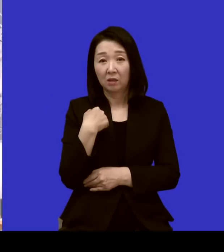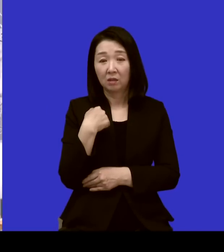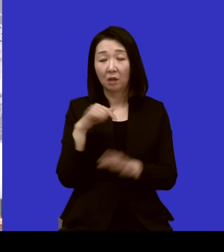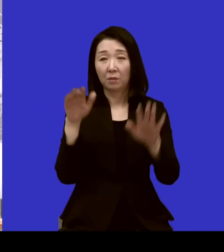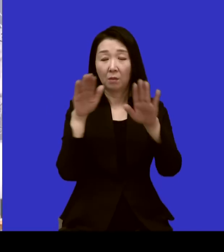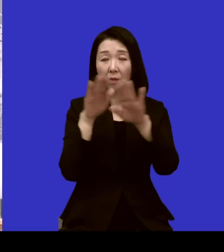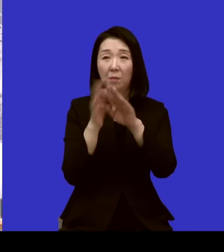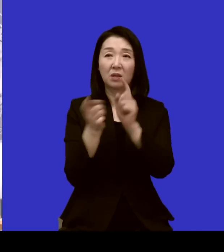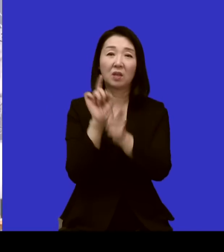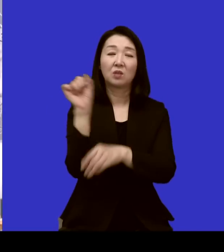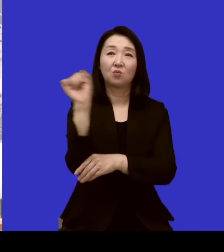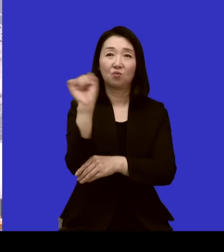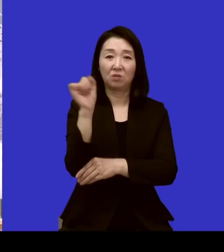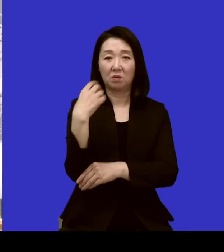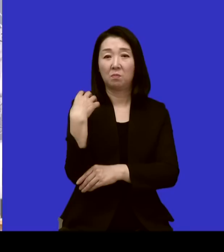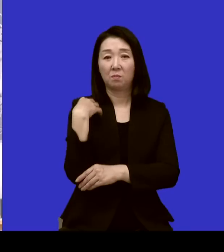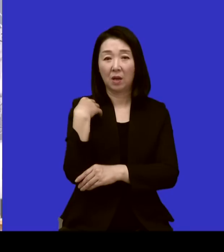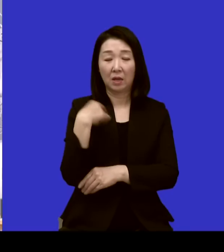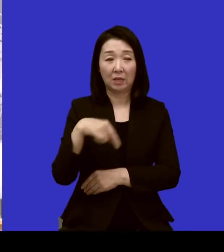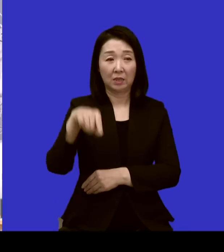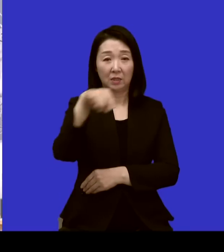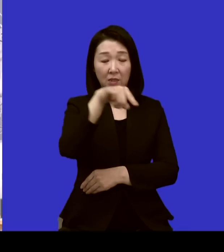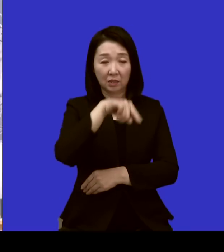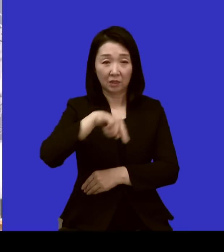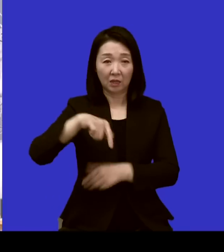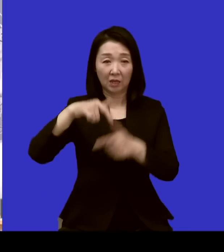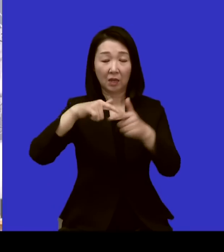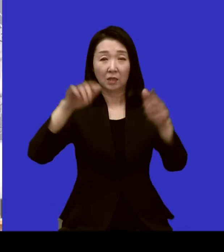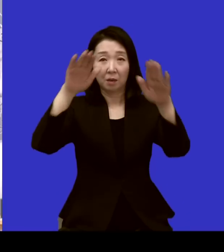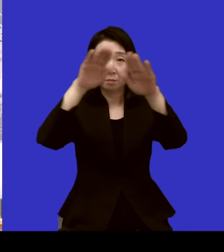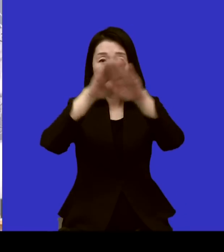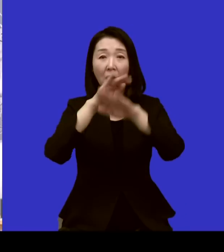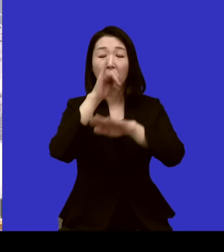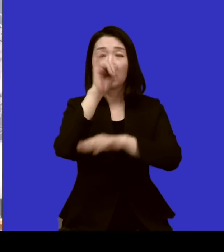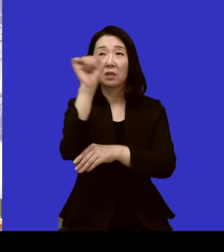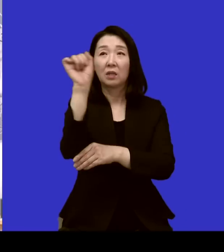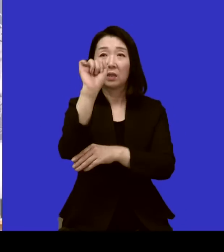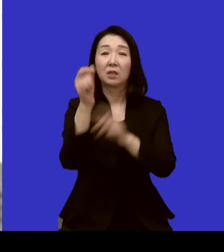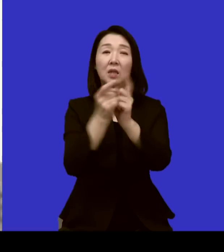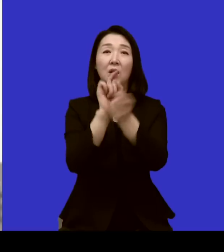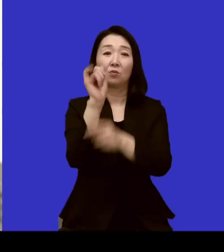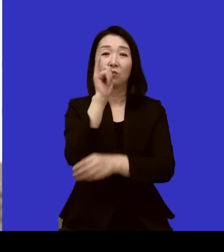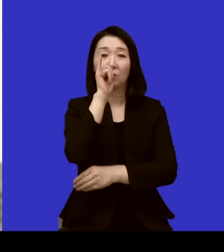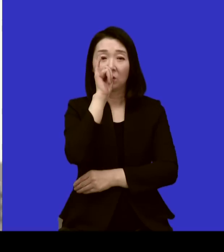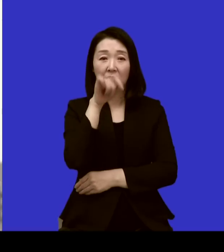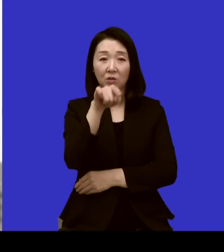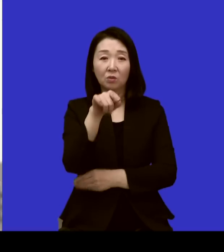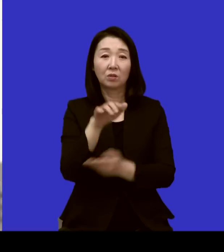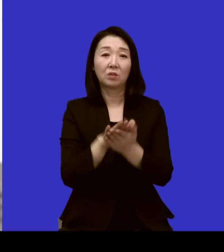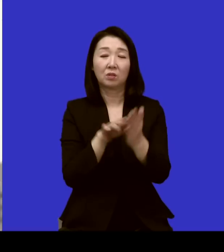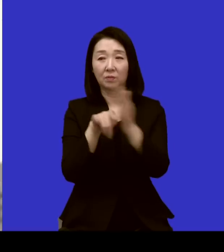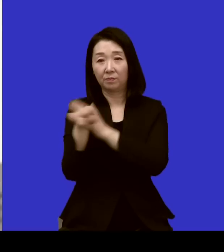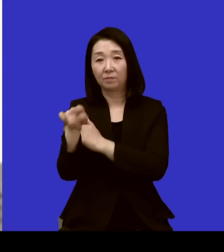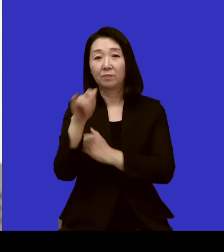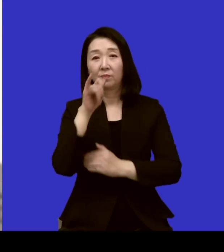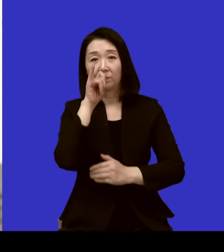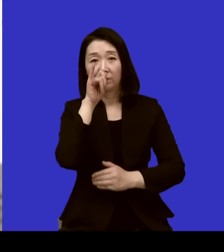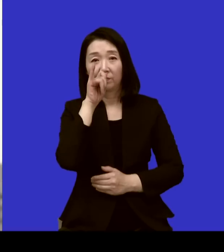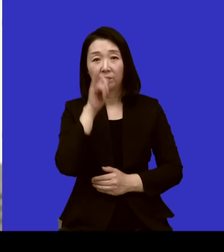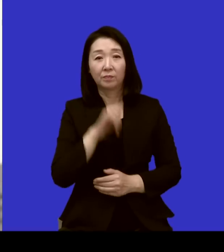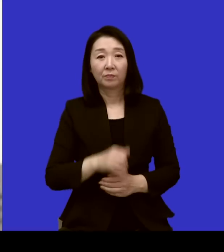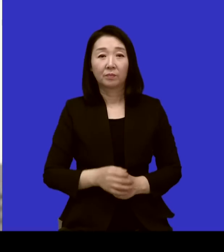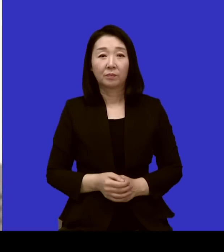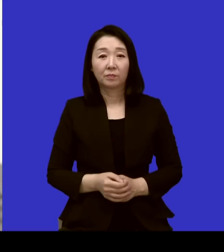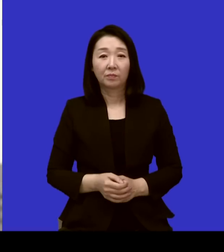하는 이제 대리운전 그들만의 이제 강남에 밤에 있는 대리운전 일을 하면서 네. 이제 그 친구들을 직접 찾아다니기 시작했던 게